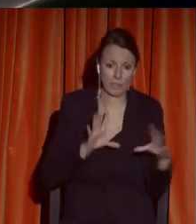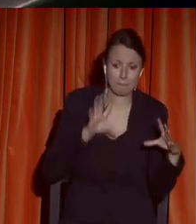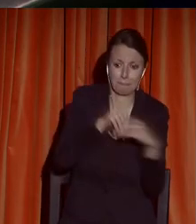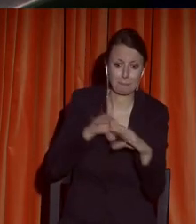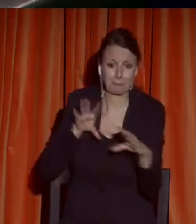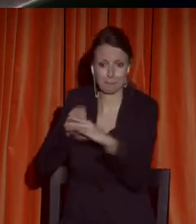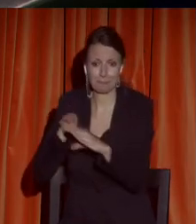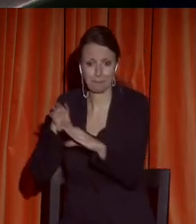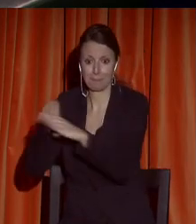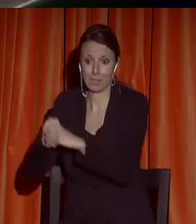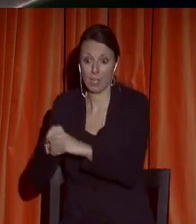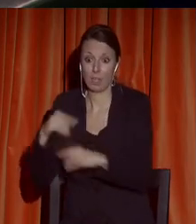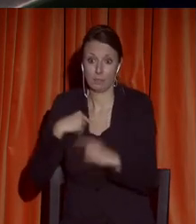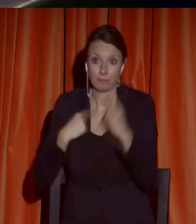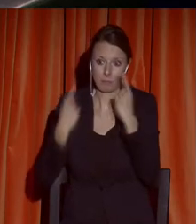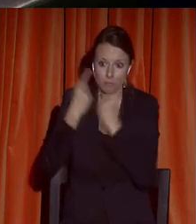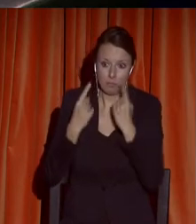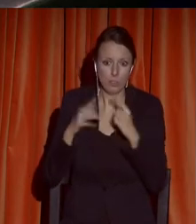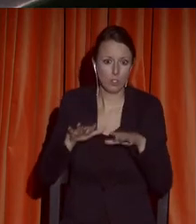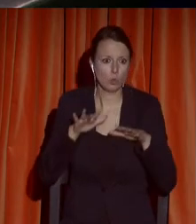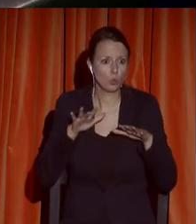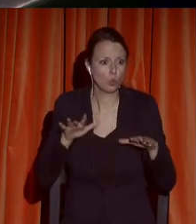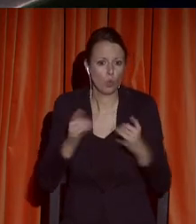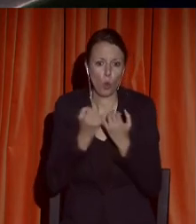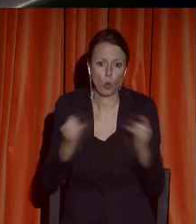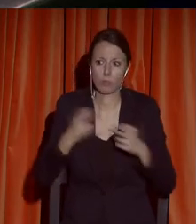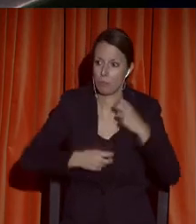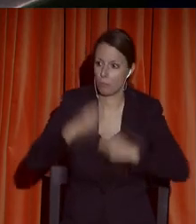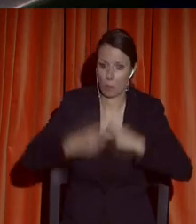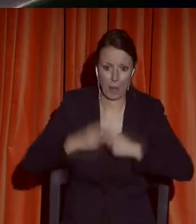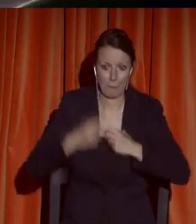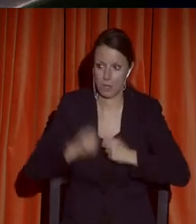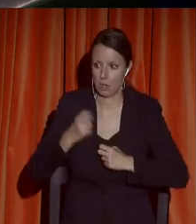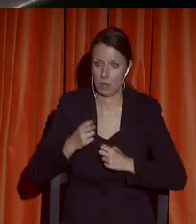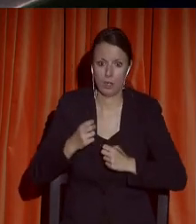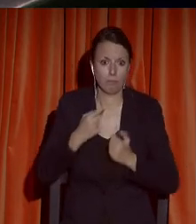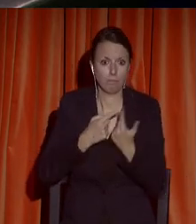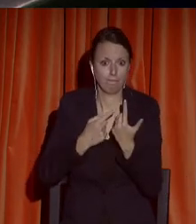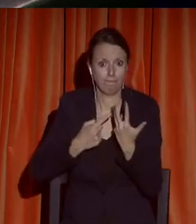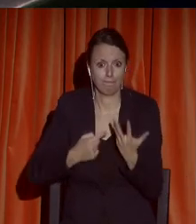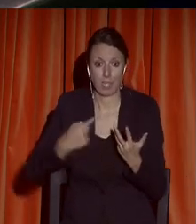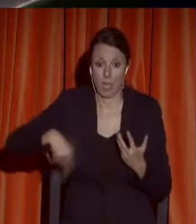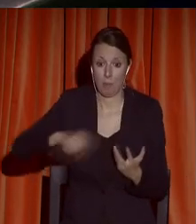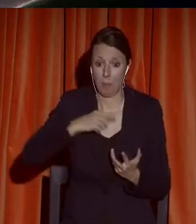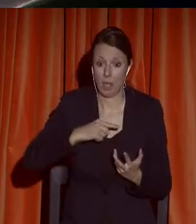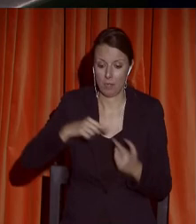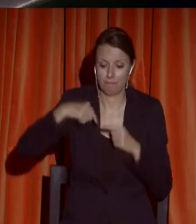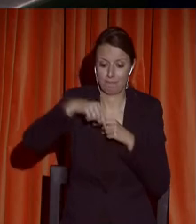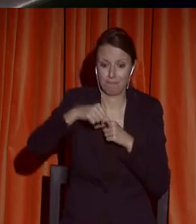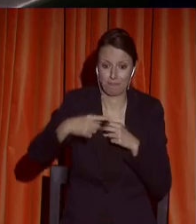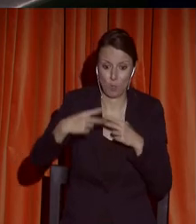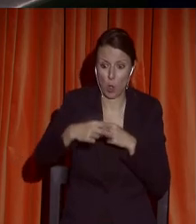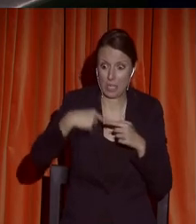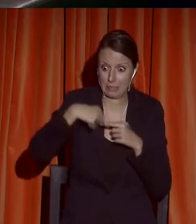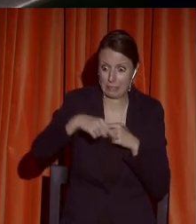przeświadczenie, że jest pewna masa krytyczna problemów, z którymi przyjdzie nam się zmierzyć w najbliższym